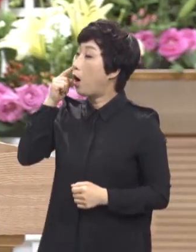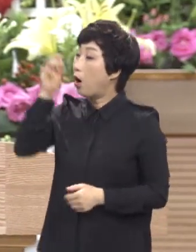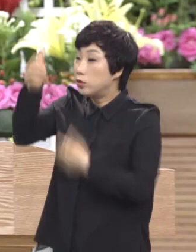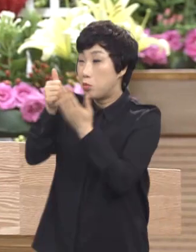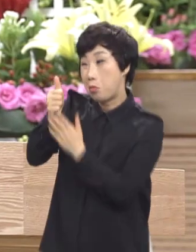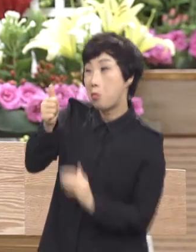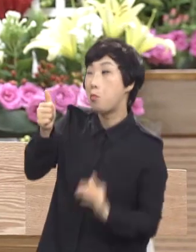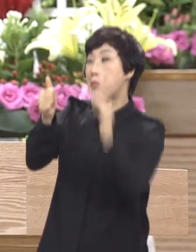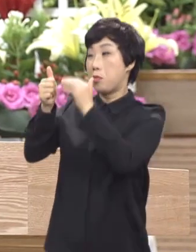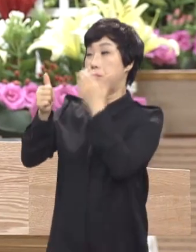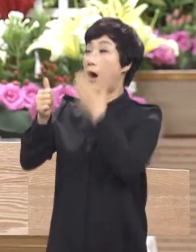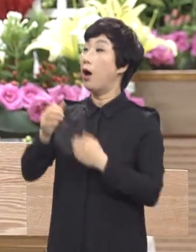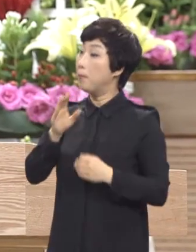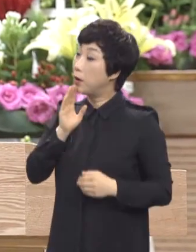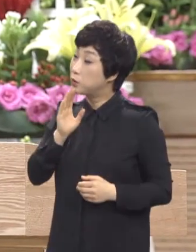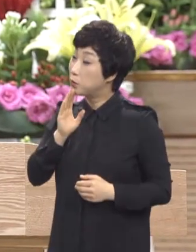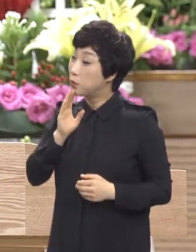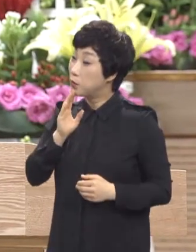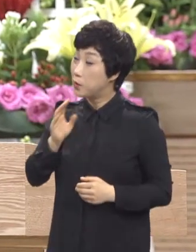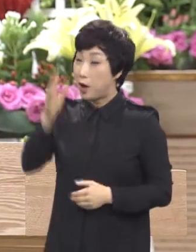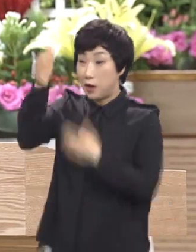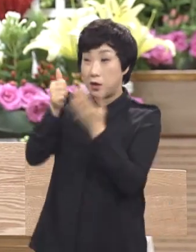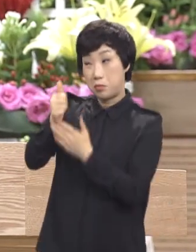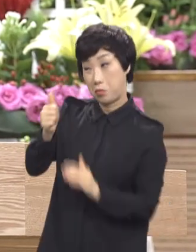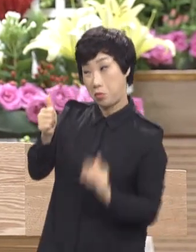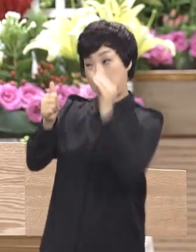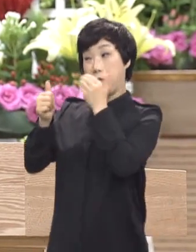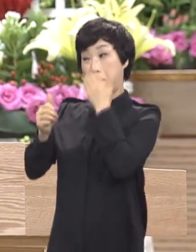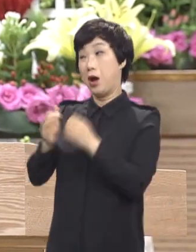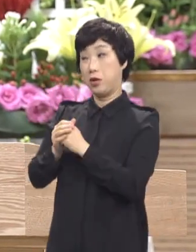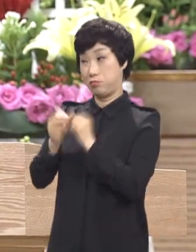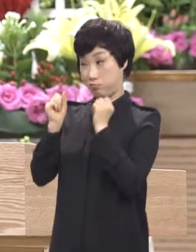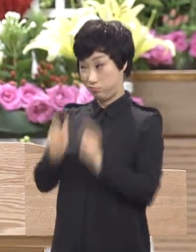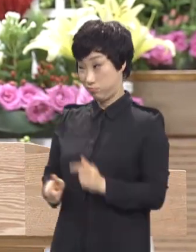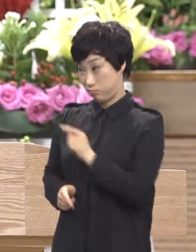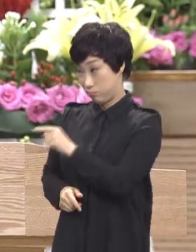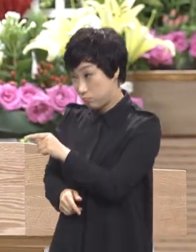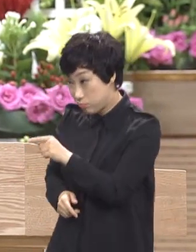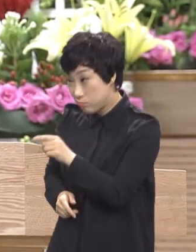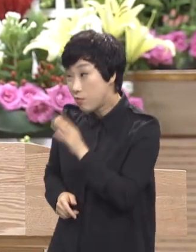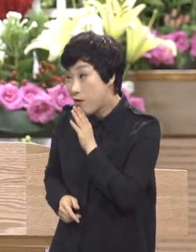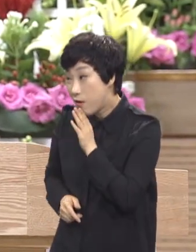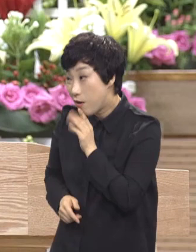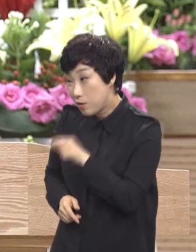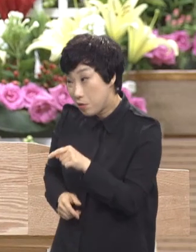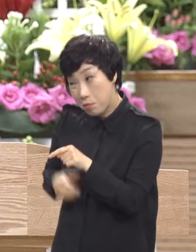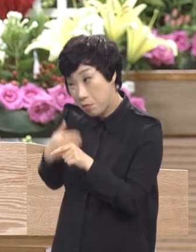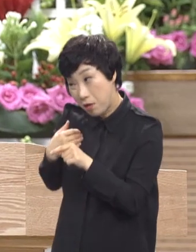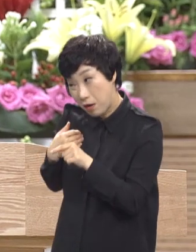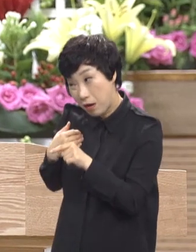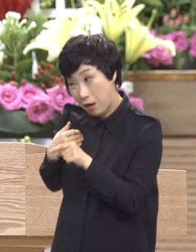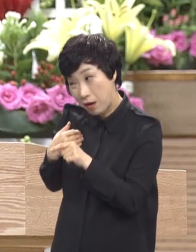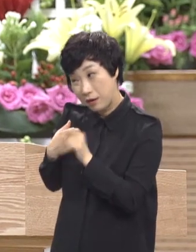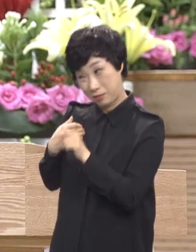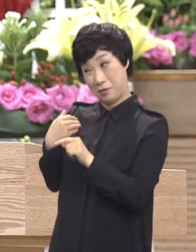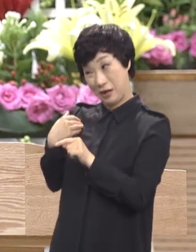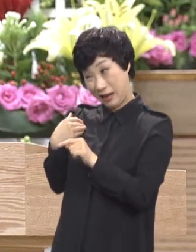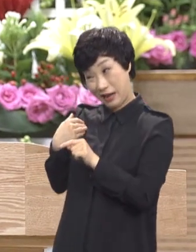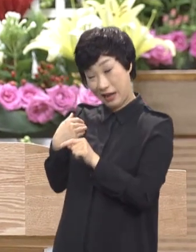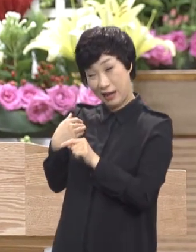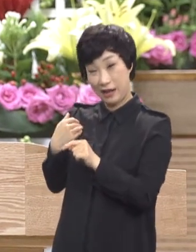하나님이지. 너 하나님이 될 수 있는 절호의 찬스인데 이걸 놓치냐? 이걸